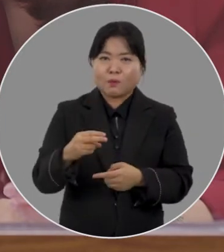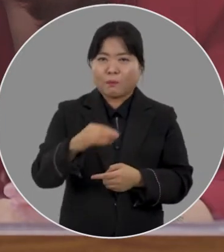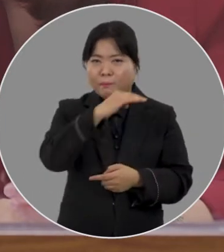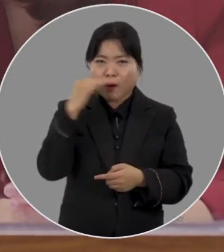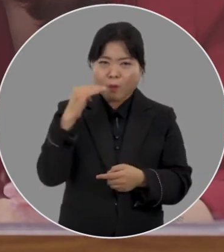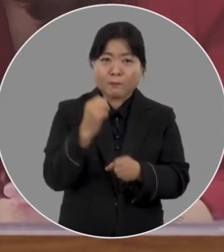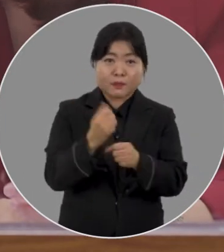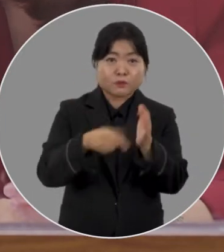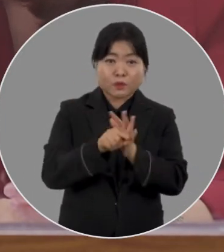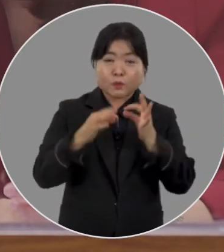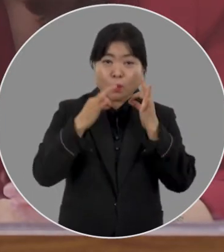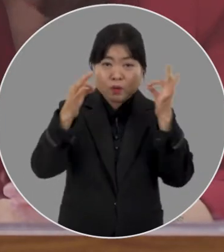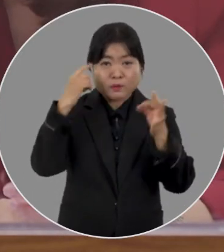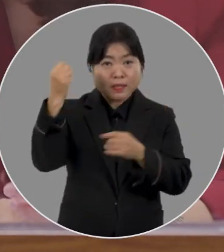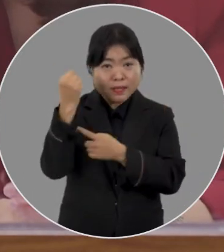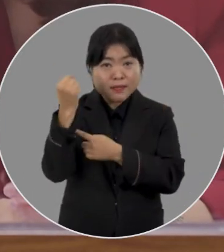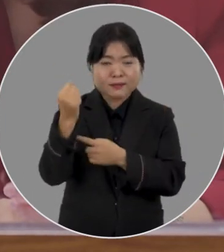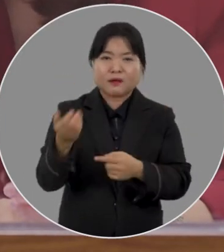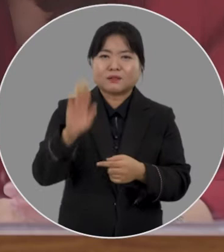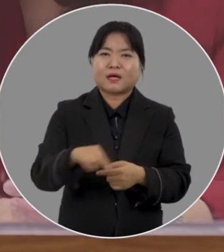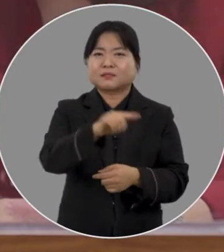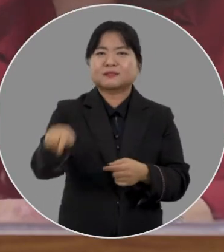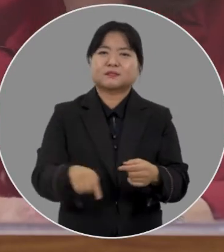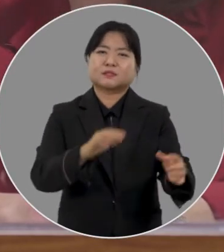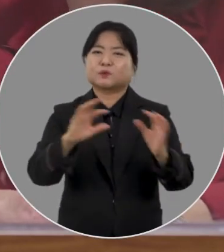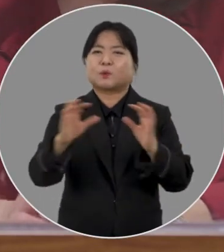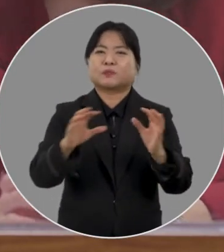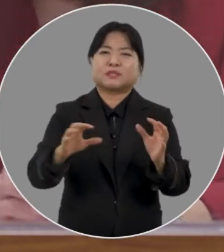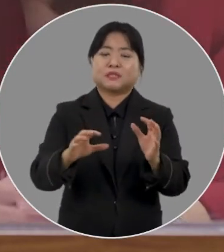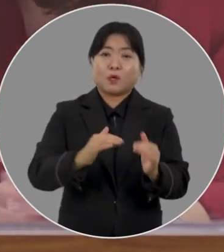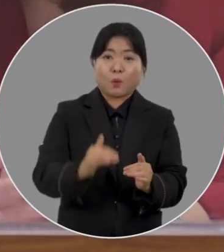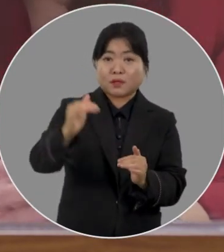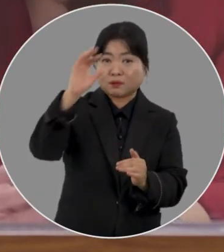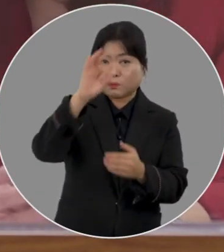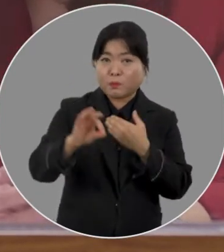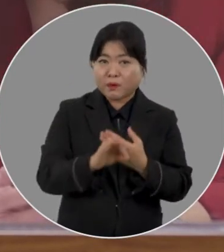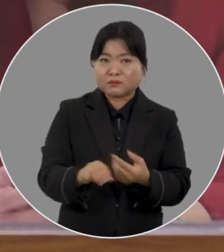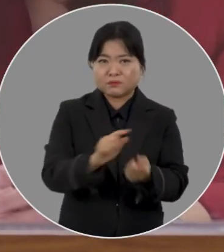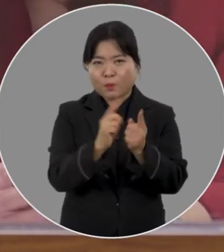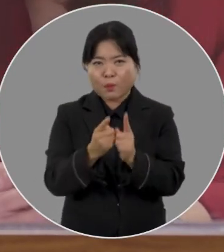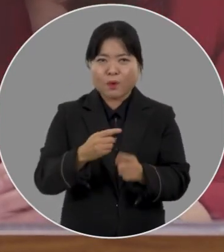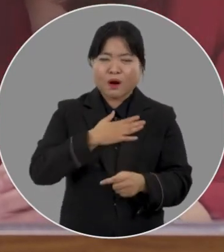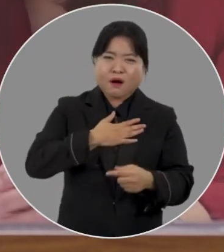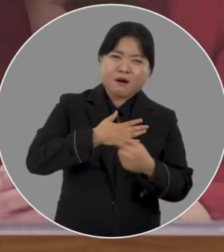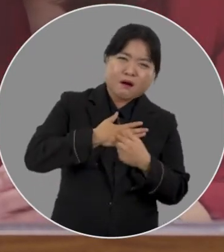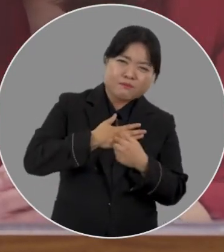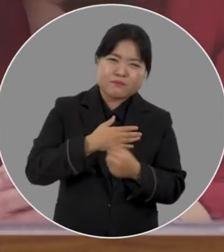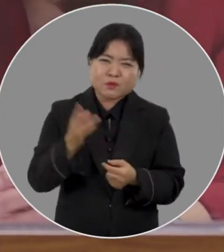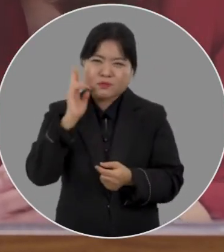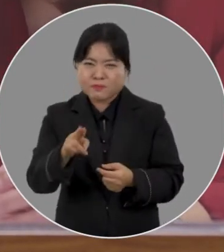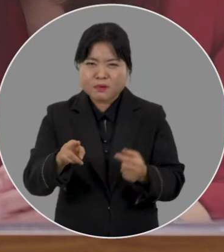바로잡기 위한 노력이라고 생각을 해요. 네. 그런데 그 논의 과정을 보면 서로 이제 그